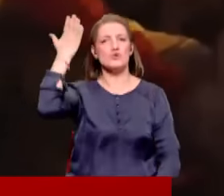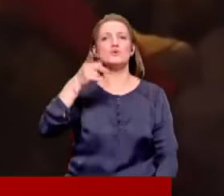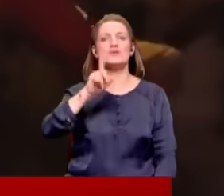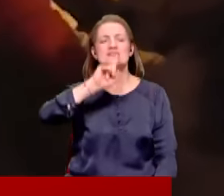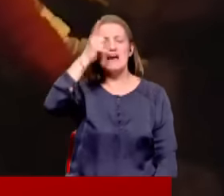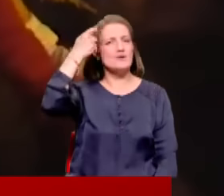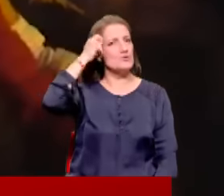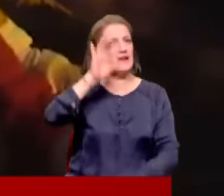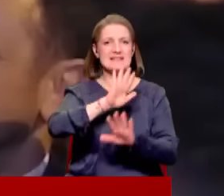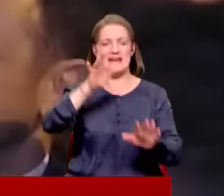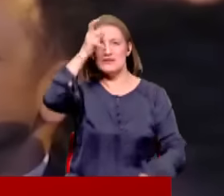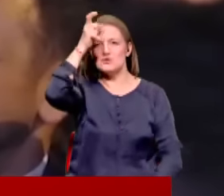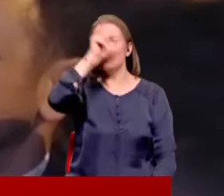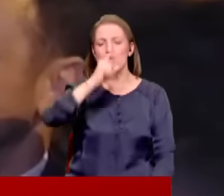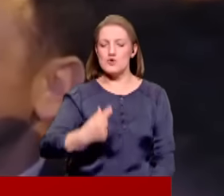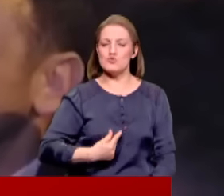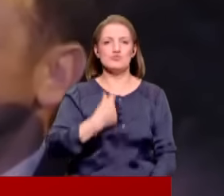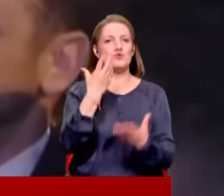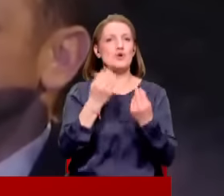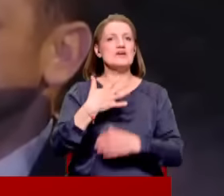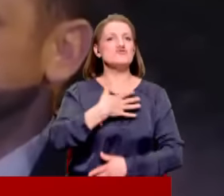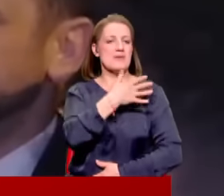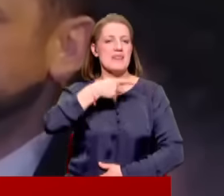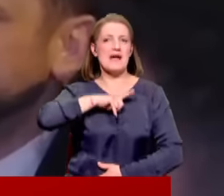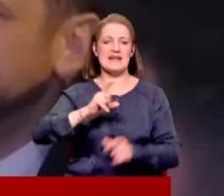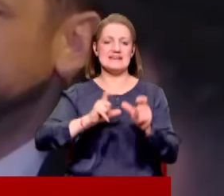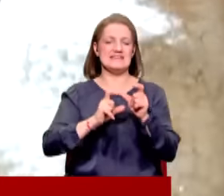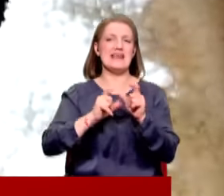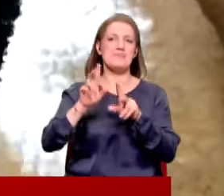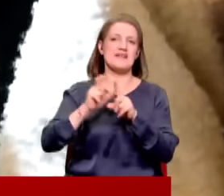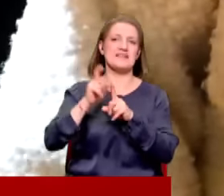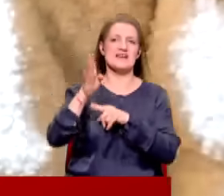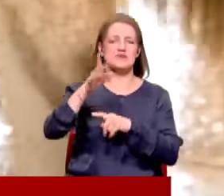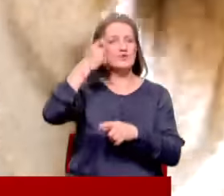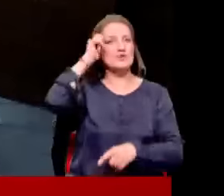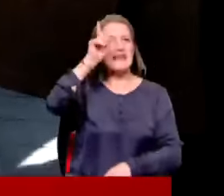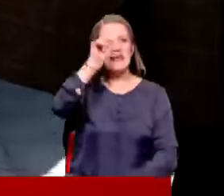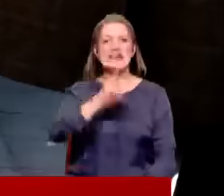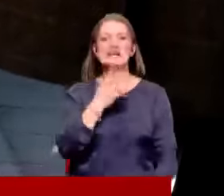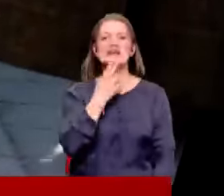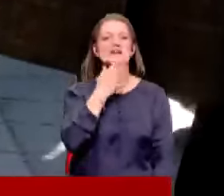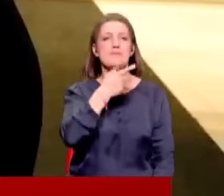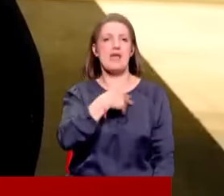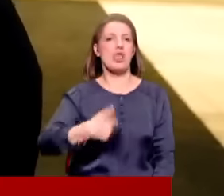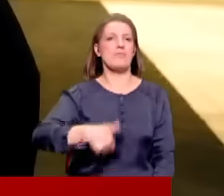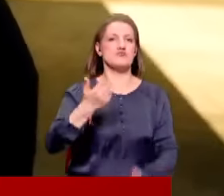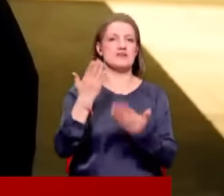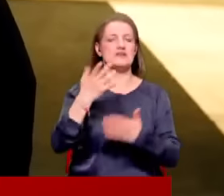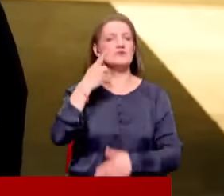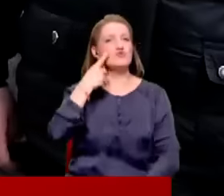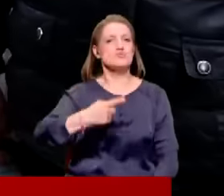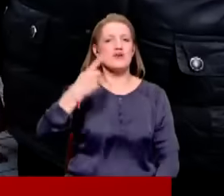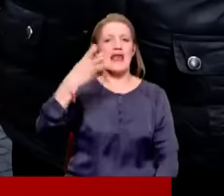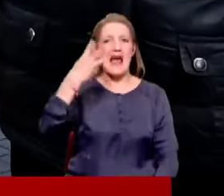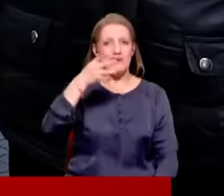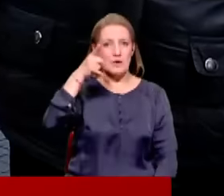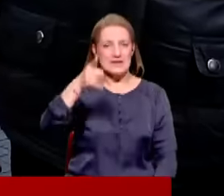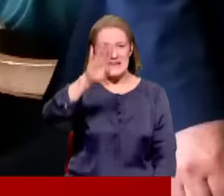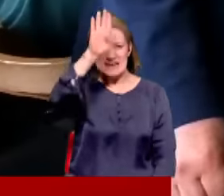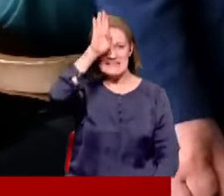Sadece Üsküdar'a değil, Türkiye'ye umut oldu. CHP'nin adayı Sinem Dedetaş, Üsküdar'ın ilk kadın belediye başkanı. Cumhurbaşkanı